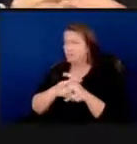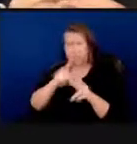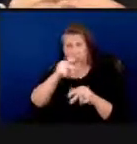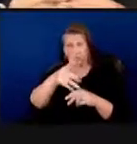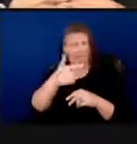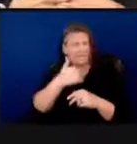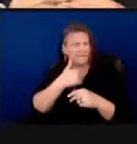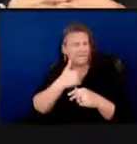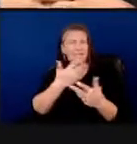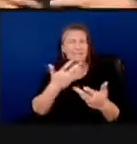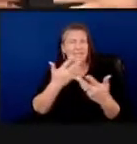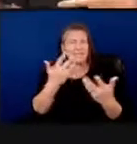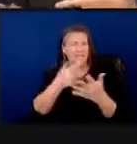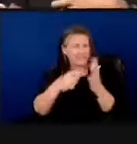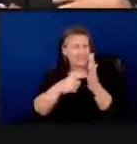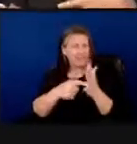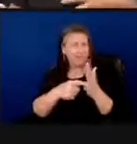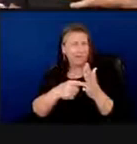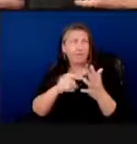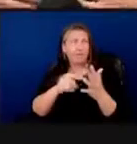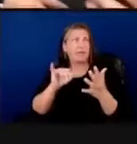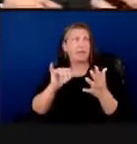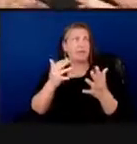kazi. Je,